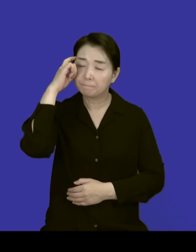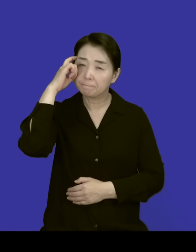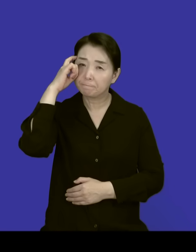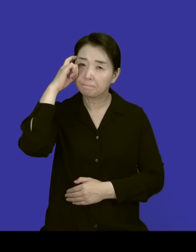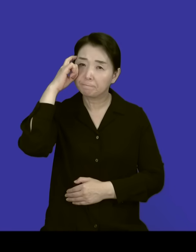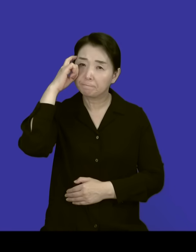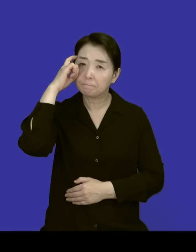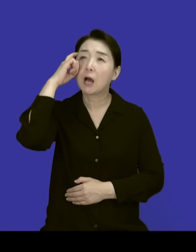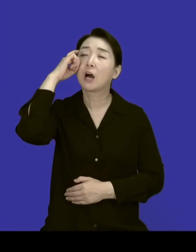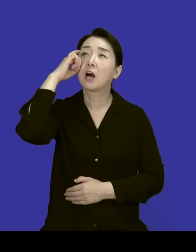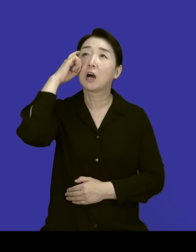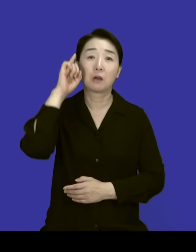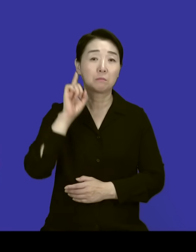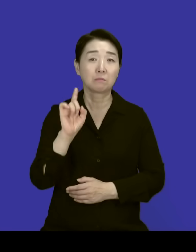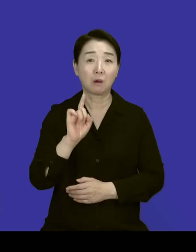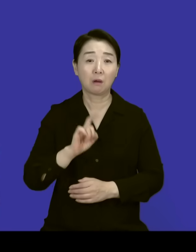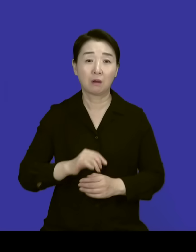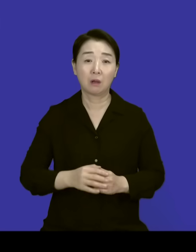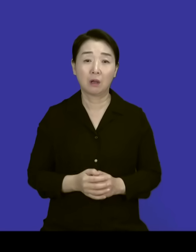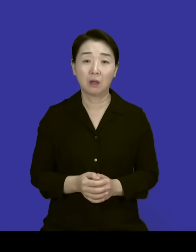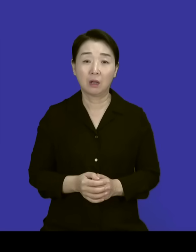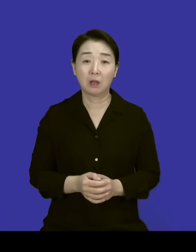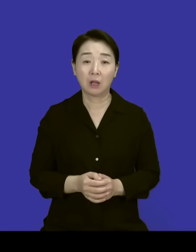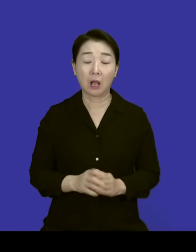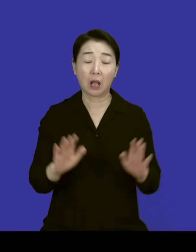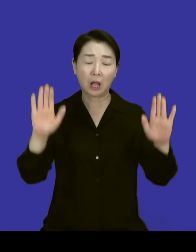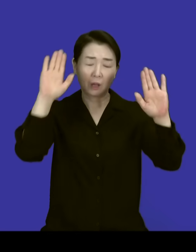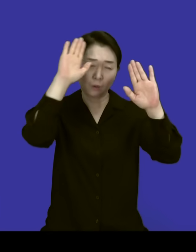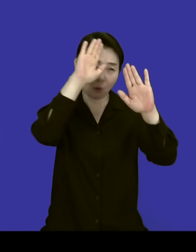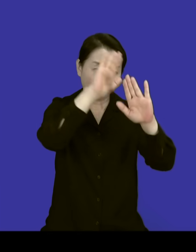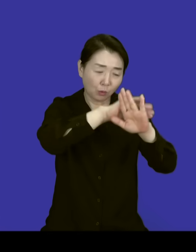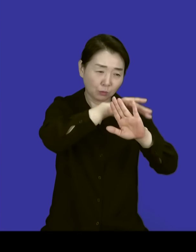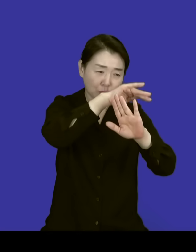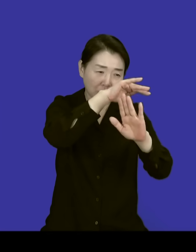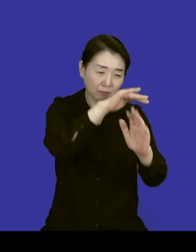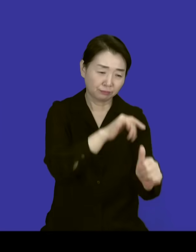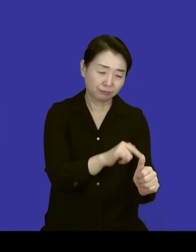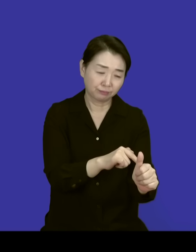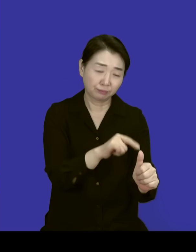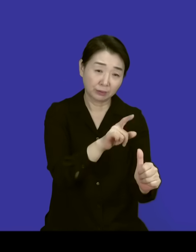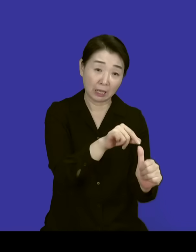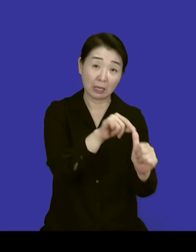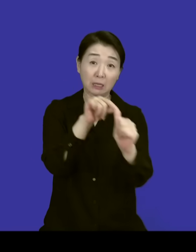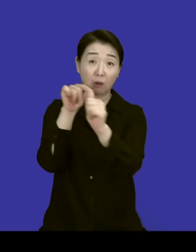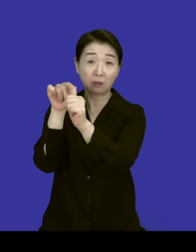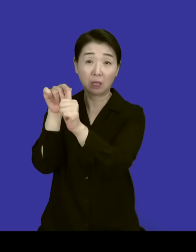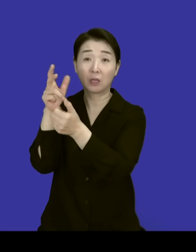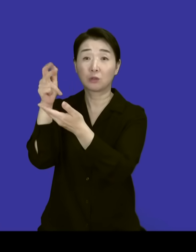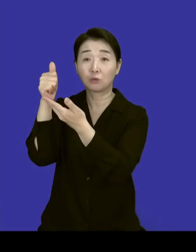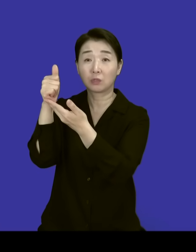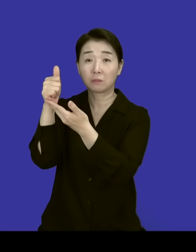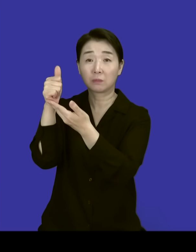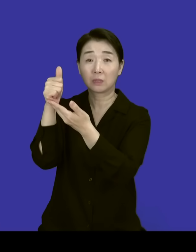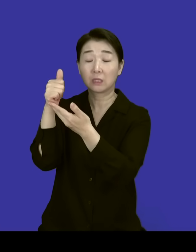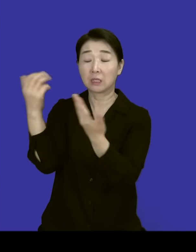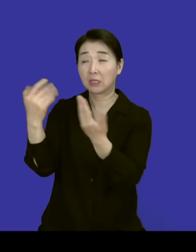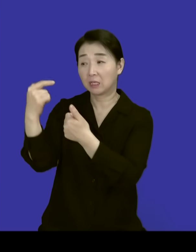게 거기 있다가 꺼내주신 것도 주님이고 이 일을 시키신 것도